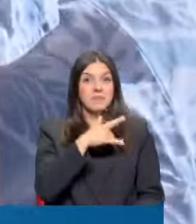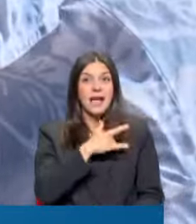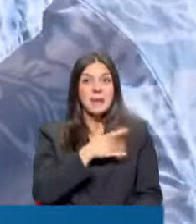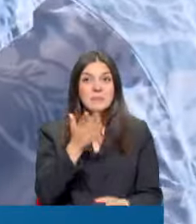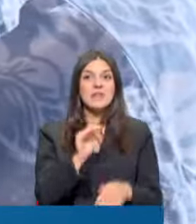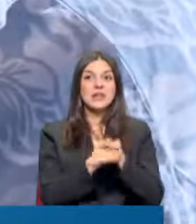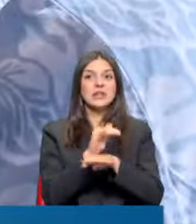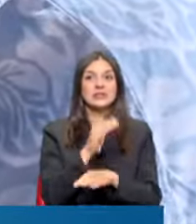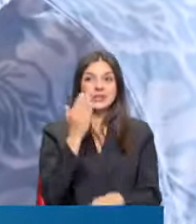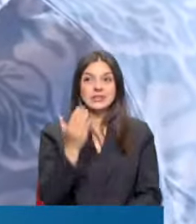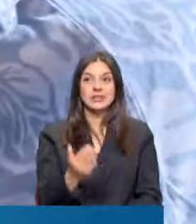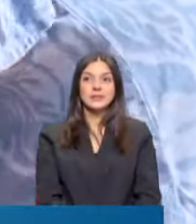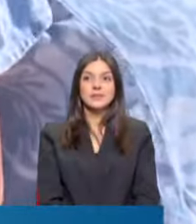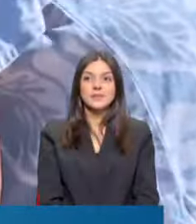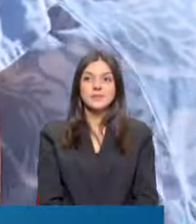yüreğimde